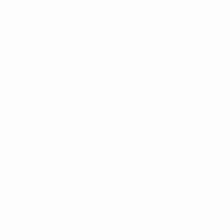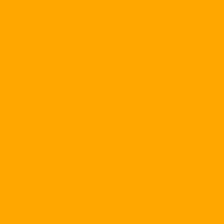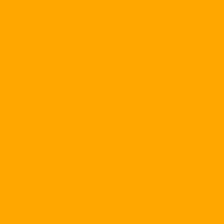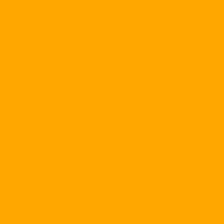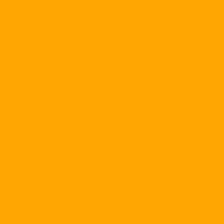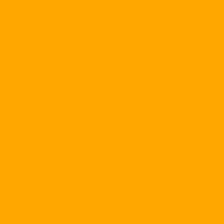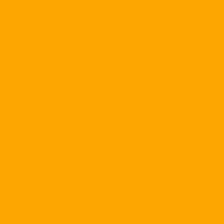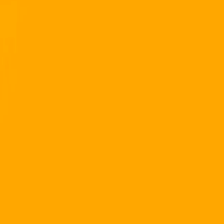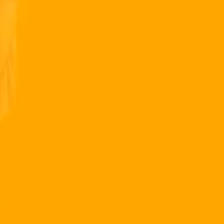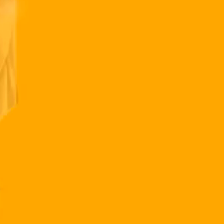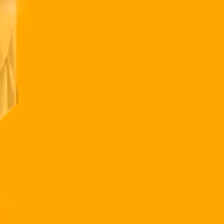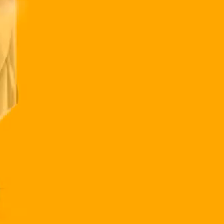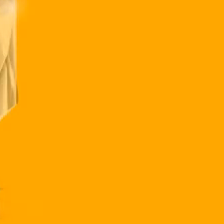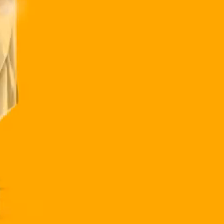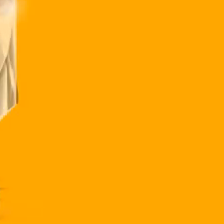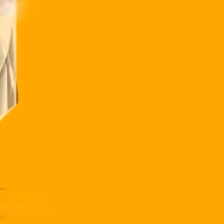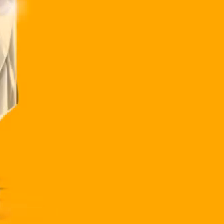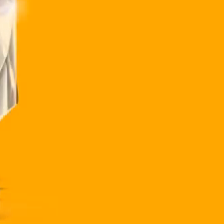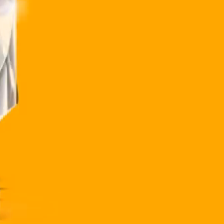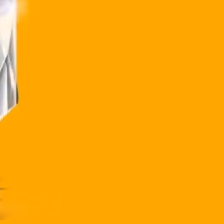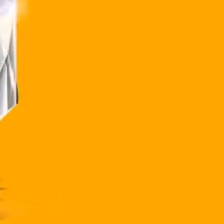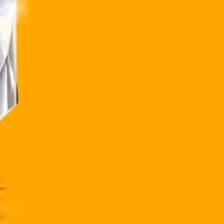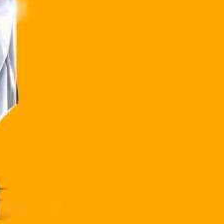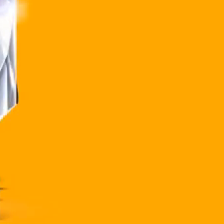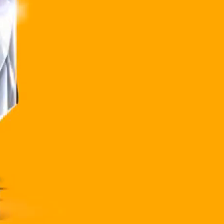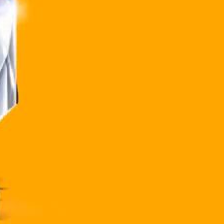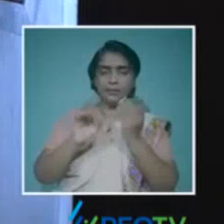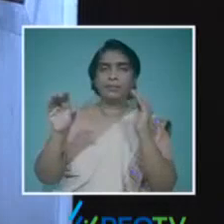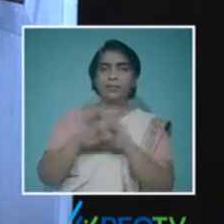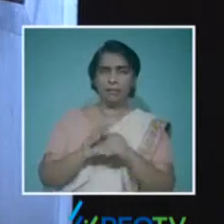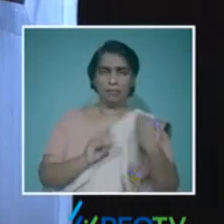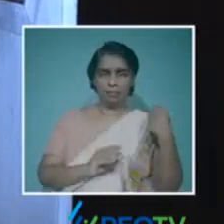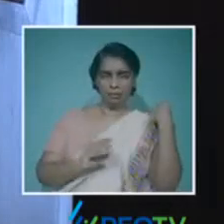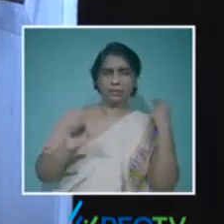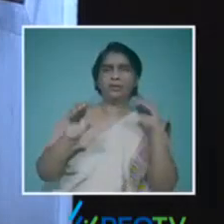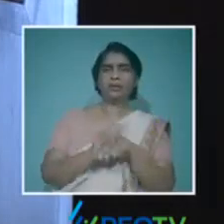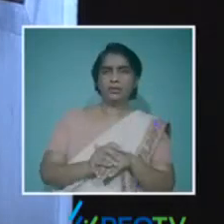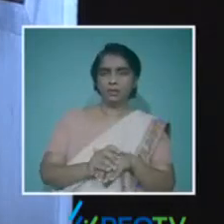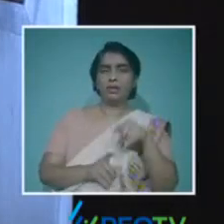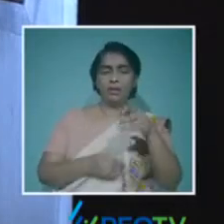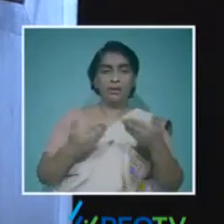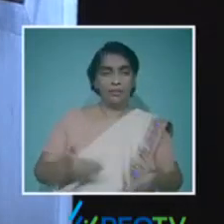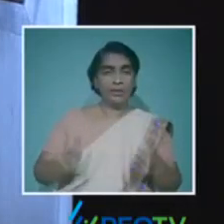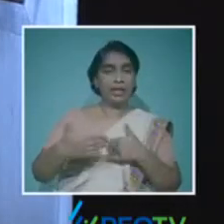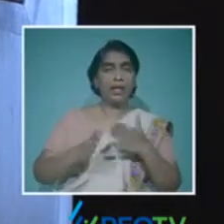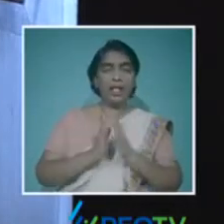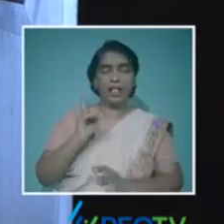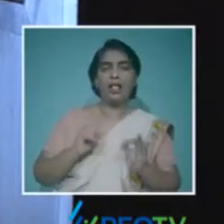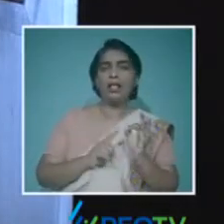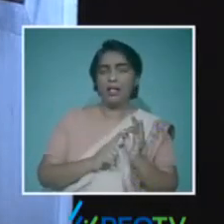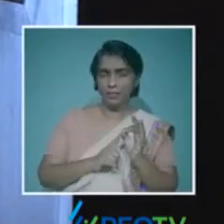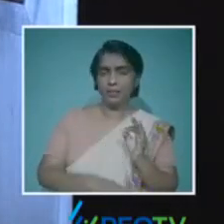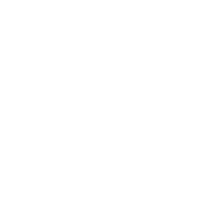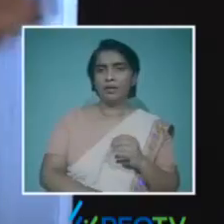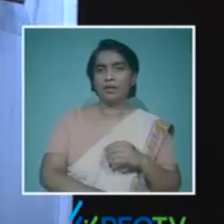ජනශක්ති ලයිෆ් ශ්‍රී ලංකාවේ හොඳම ජීවිත රක්ෂණ සමාගම ලෙස ජාත්‍යන්තරයේ ආගයයි. ඔබතුමාගේ වත්මන් කැබිනට් ඇමතුමා මම හිතන්නේ